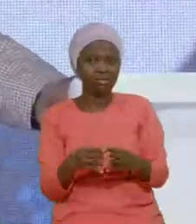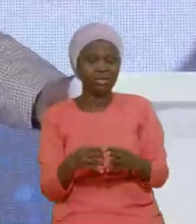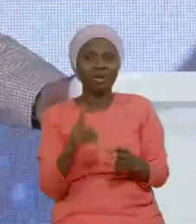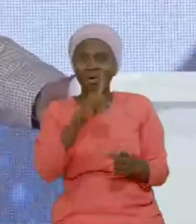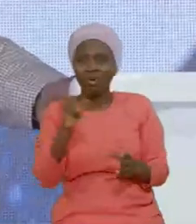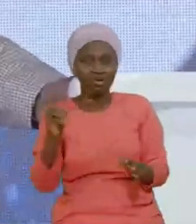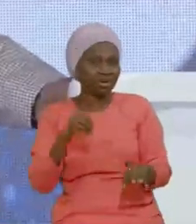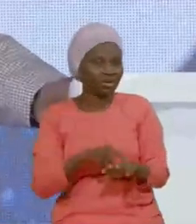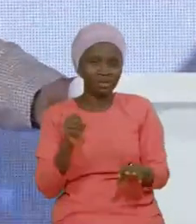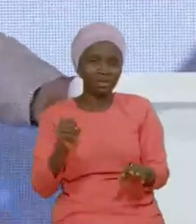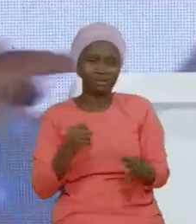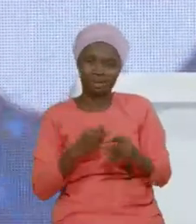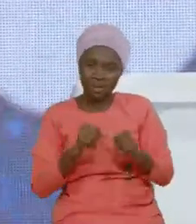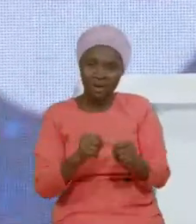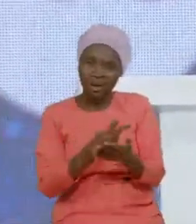Dixième fois, il a échoué.